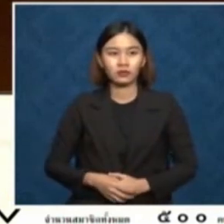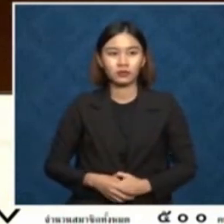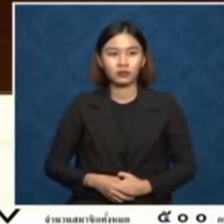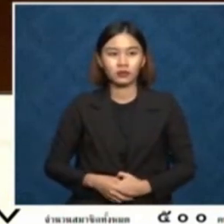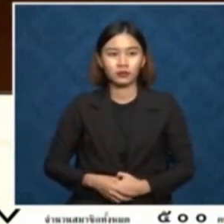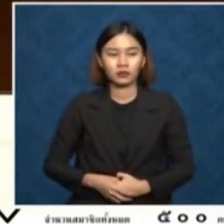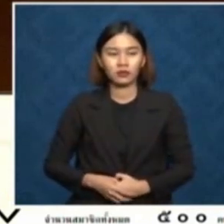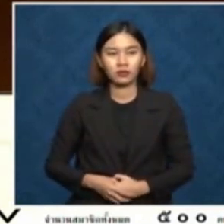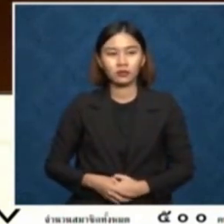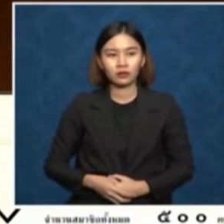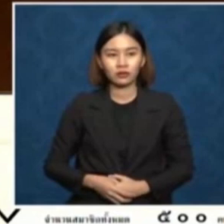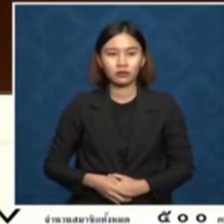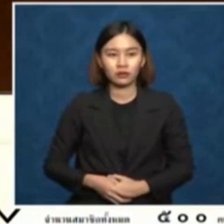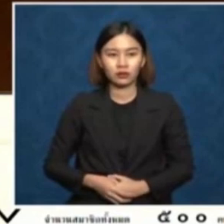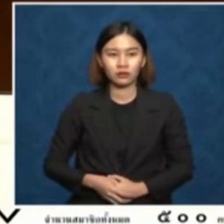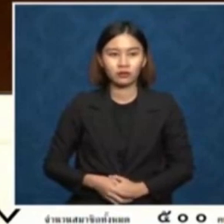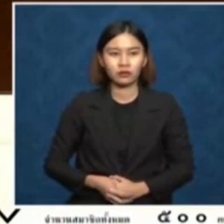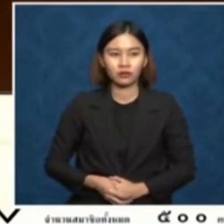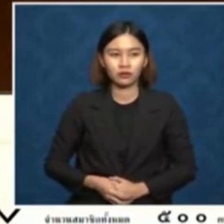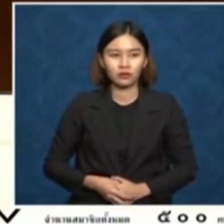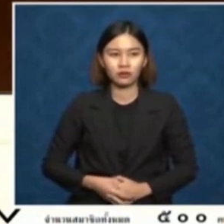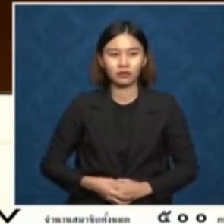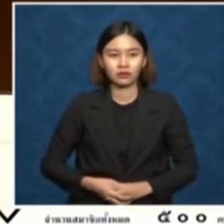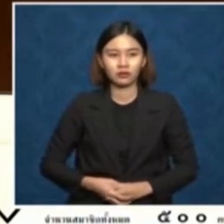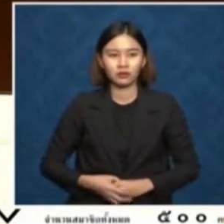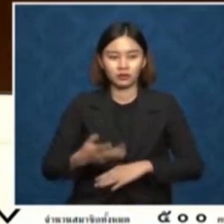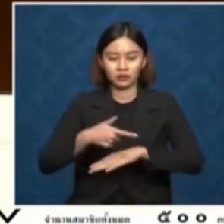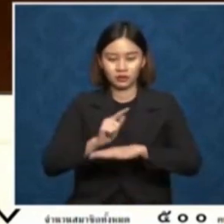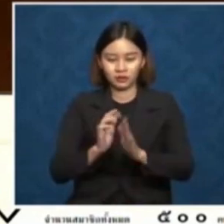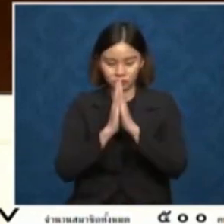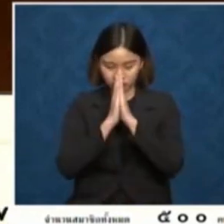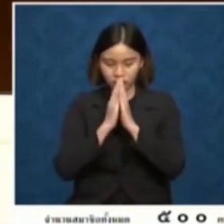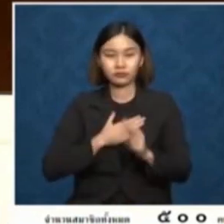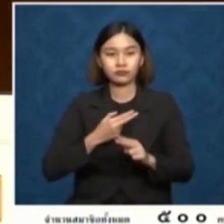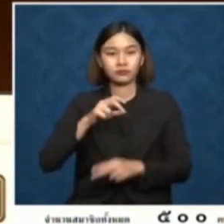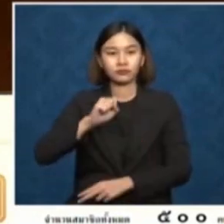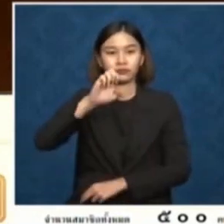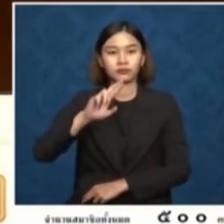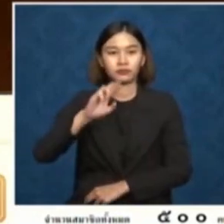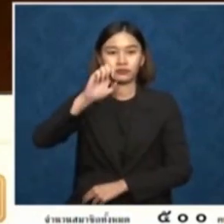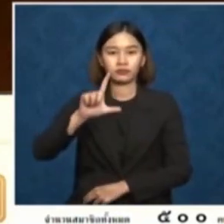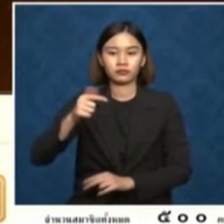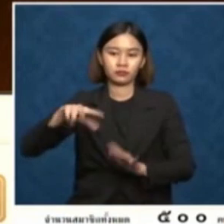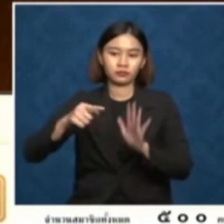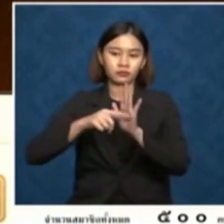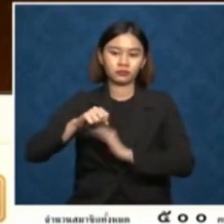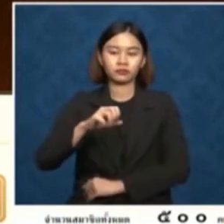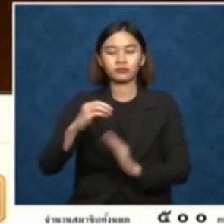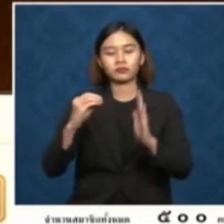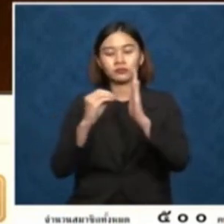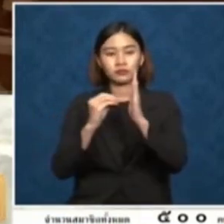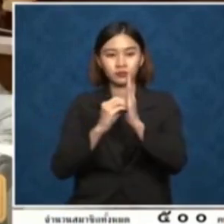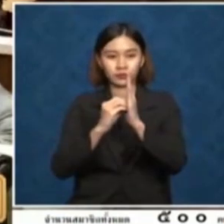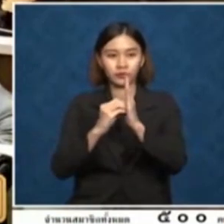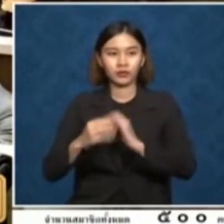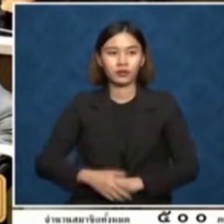คือภาคประชาชนด้วยเช่นเดียวกันครับขอบพระคุณครับ ครับขอบคุณครับต่อไปท่านสิริรพัฒน์กองตระ